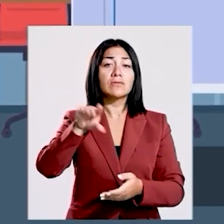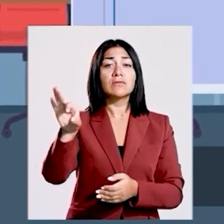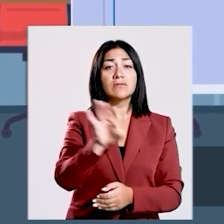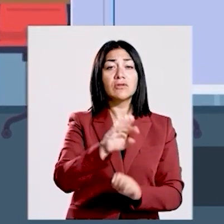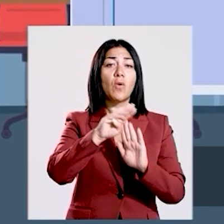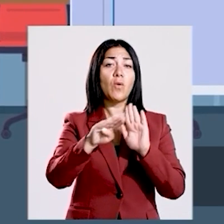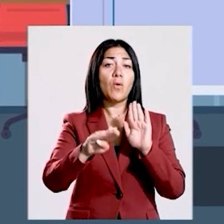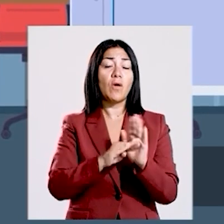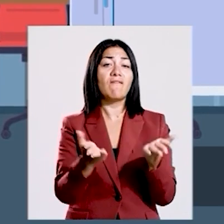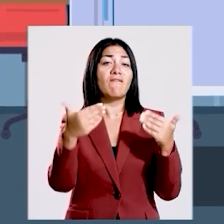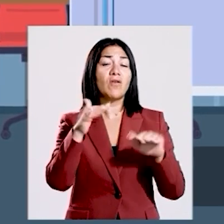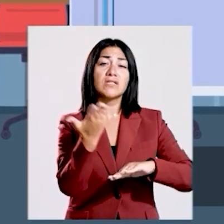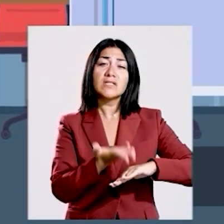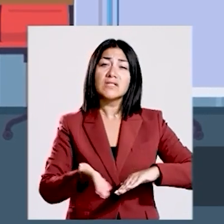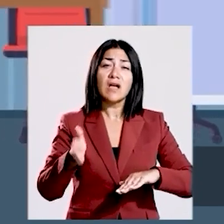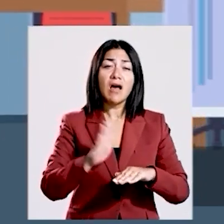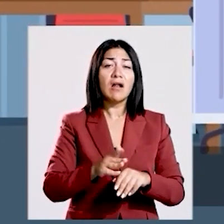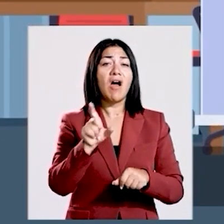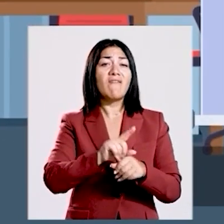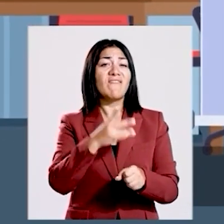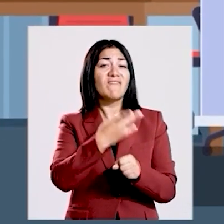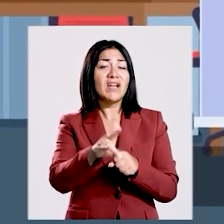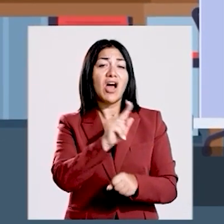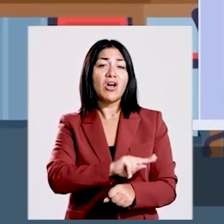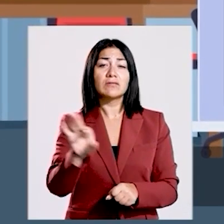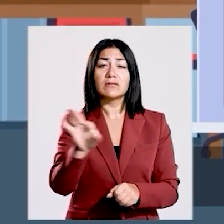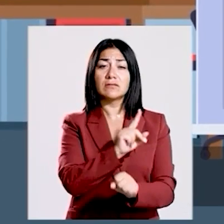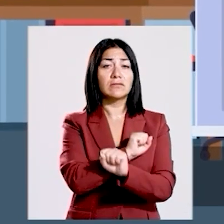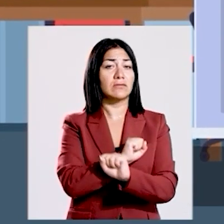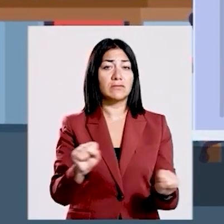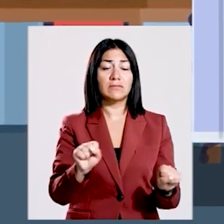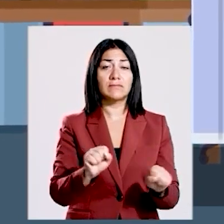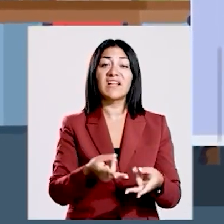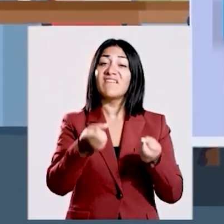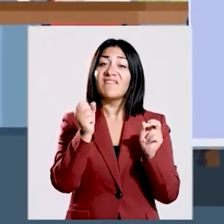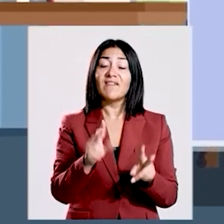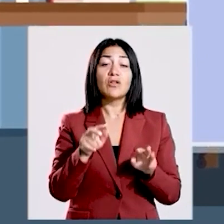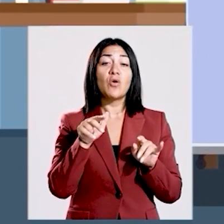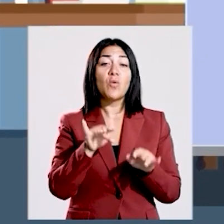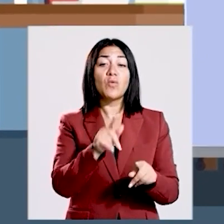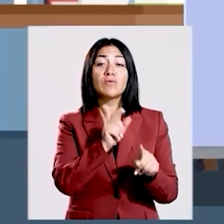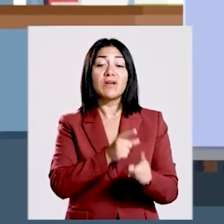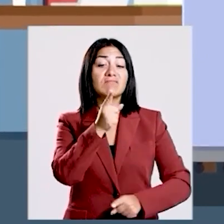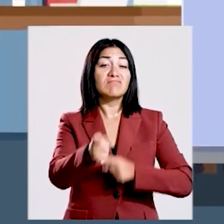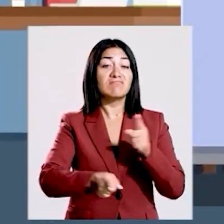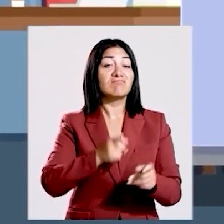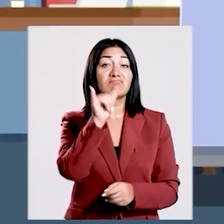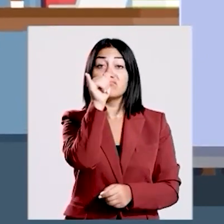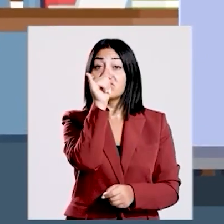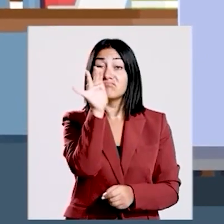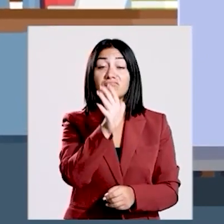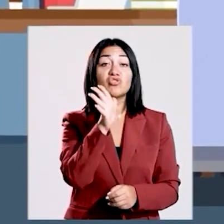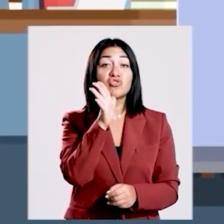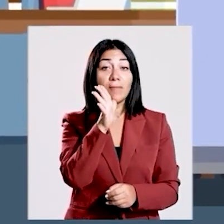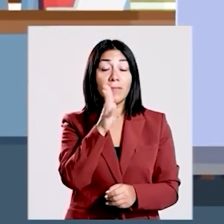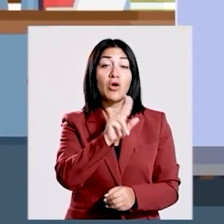ծանր առանձնապես վնասակար աշխատանքներում։ Վտանգավոր գործոնների վերացման հնարավորություն չունենալու դեպքում գործատուն պարտավոր